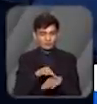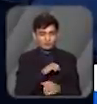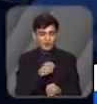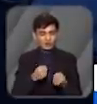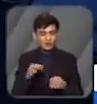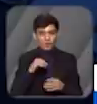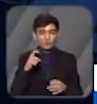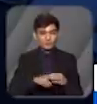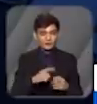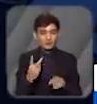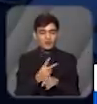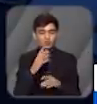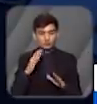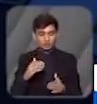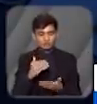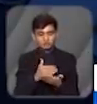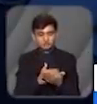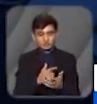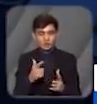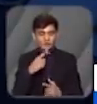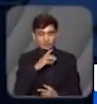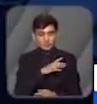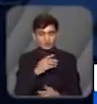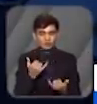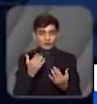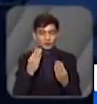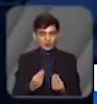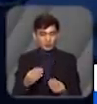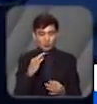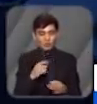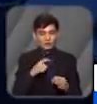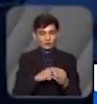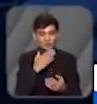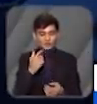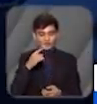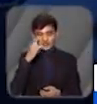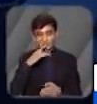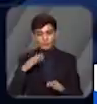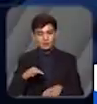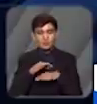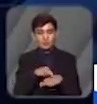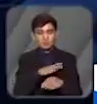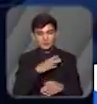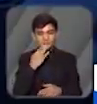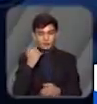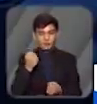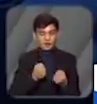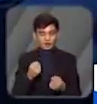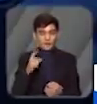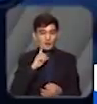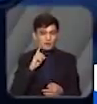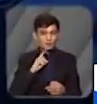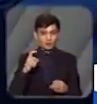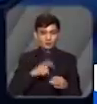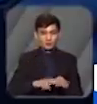тіркеуге қатысты екі түрлі жағдай қарастырып жатқанын айтқан еді. Ол бүгінгі күнге дейін ел аумағына кіріп үлгерген шетелдік көліктерді шығынсыз алғашқы